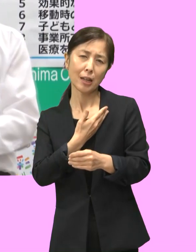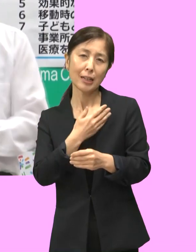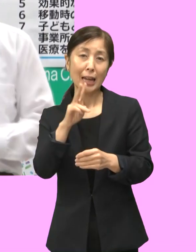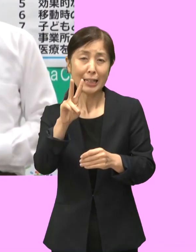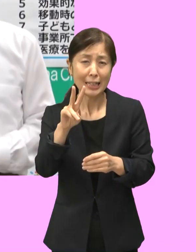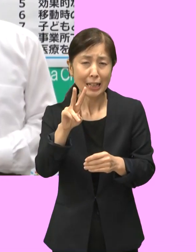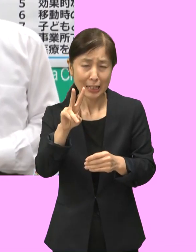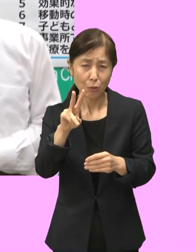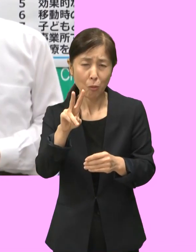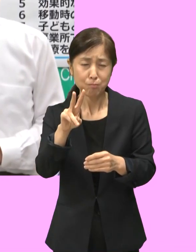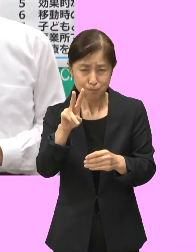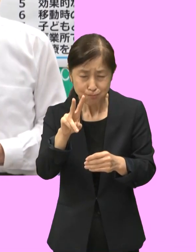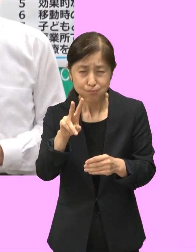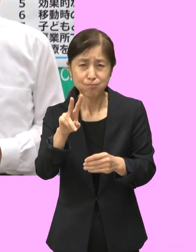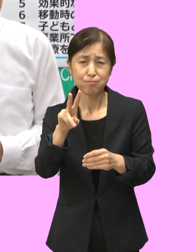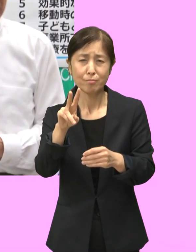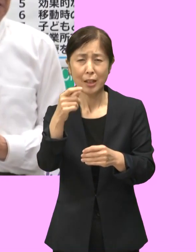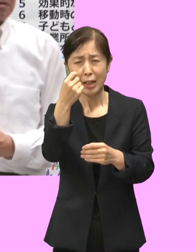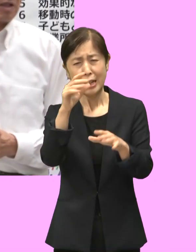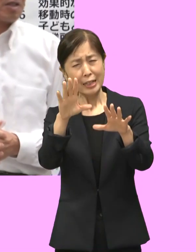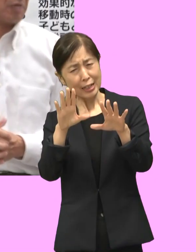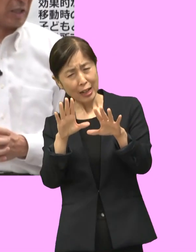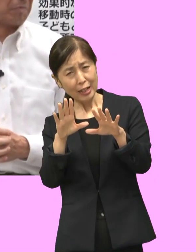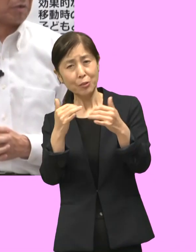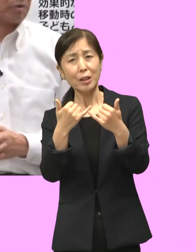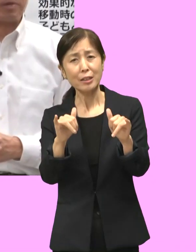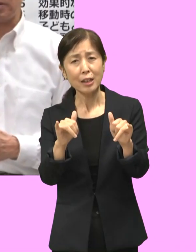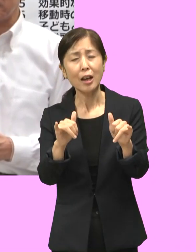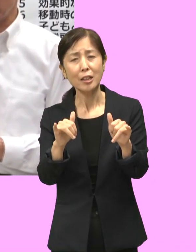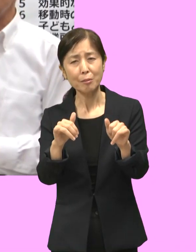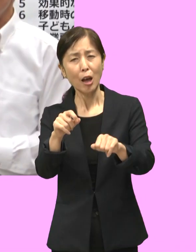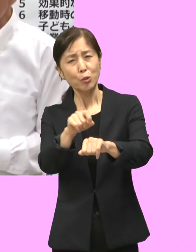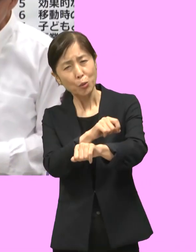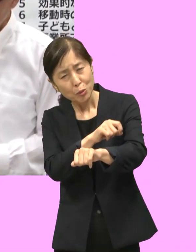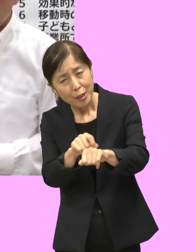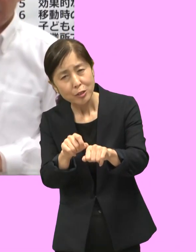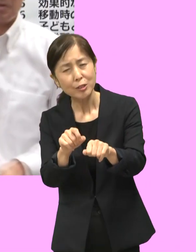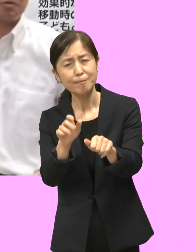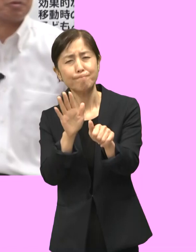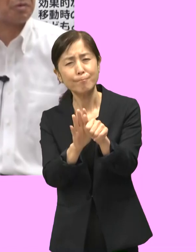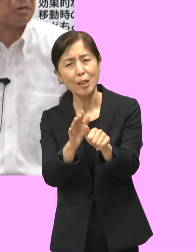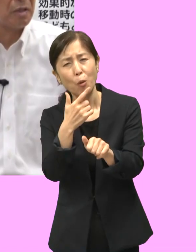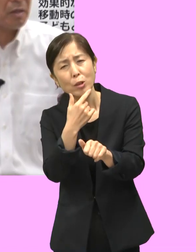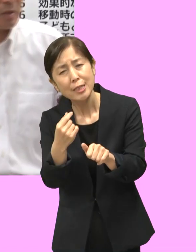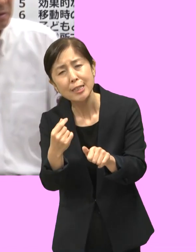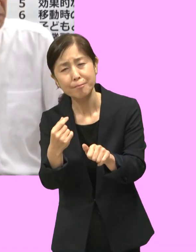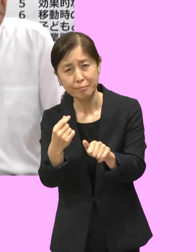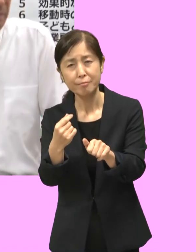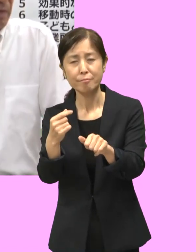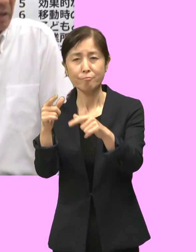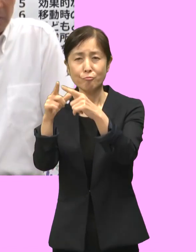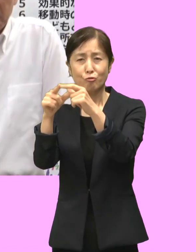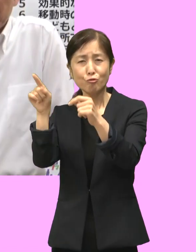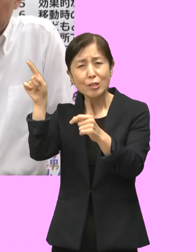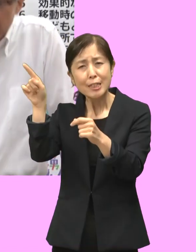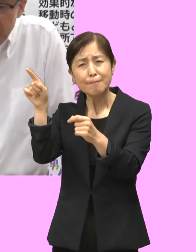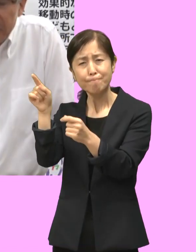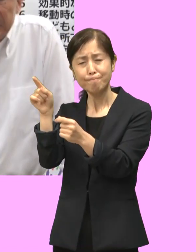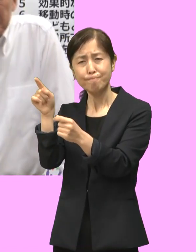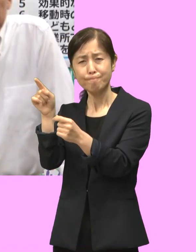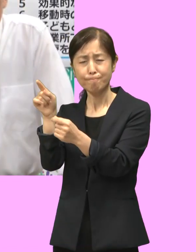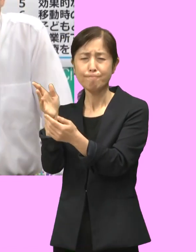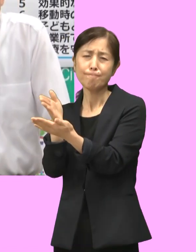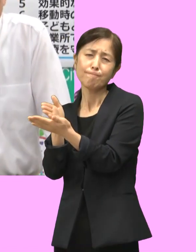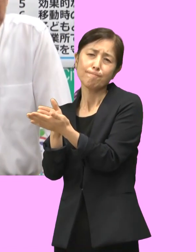度被害に遭われている方にはやっぱり特別に支援をしてほしいということを、まあ、強く要請をしております